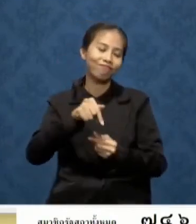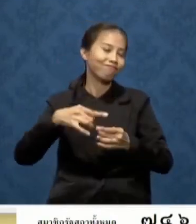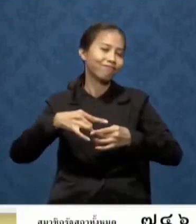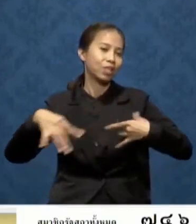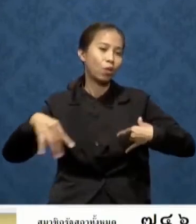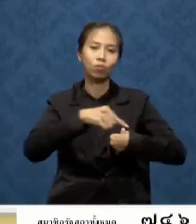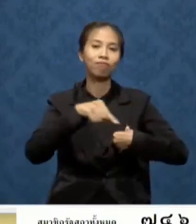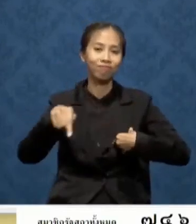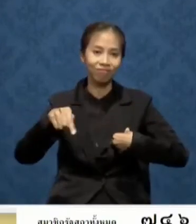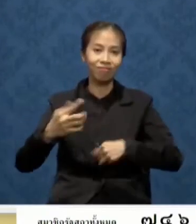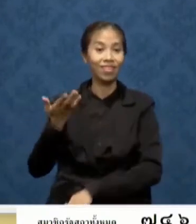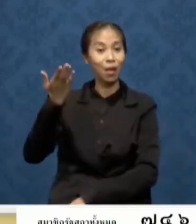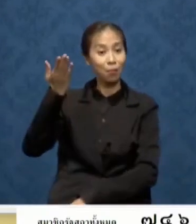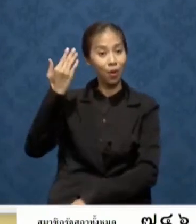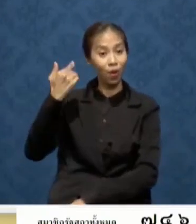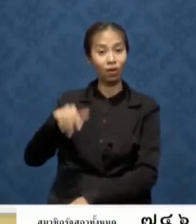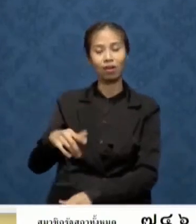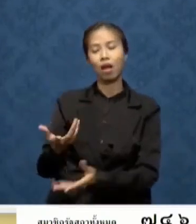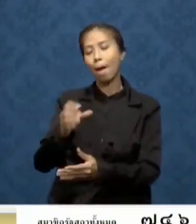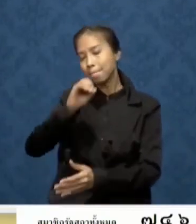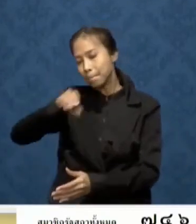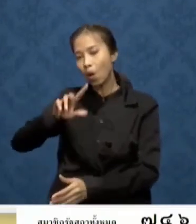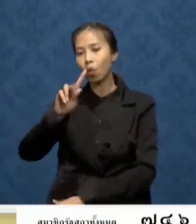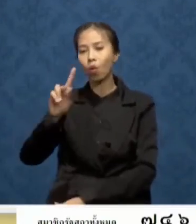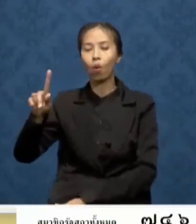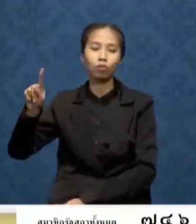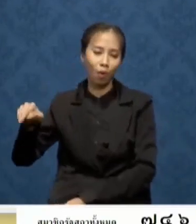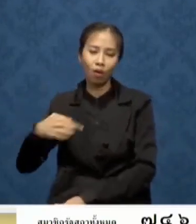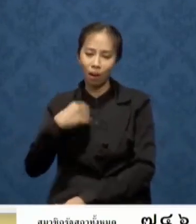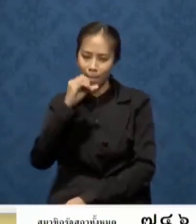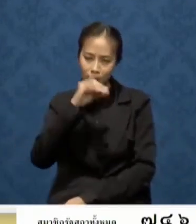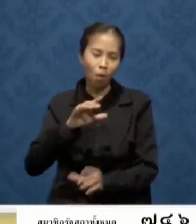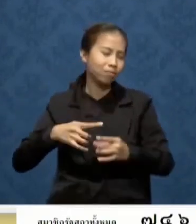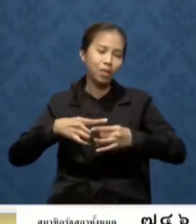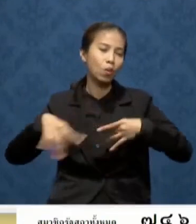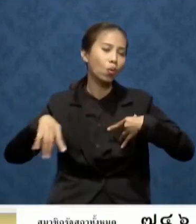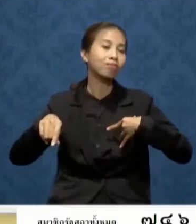ขกไมได้ตรงกัที่พกเพอไทยส่งกออกต่อคอไปเช็กัใหดีก่อน ก่ทจะโพรงออกมา